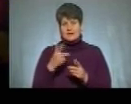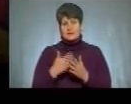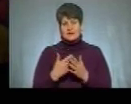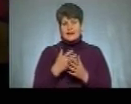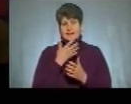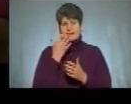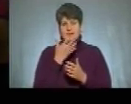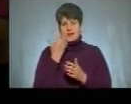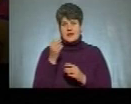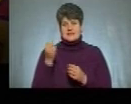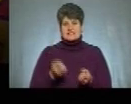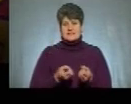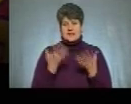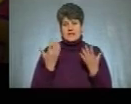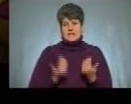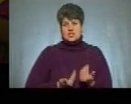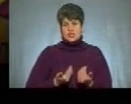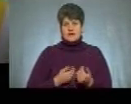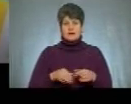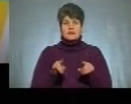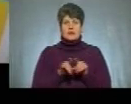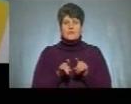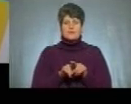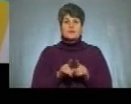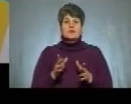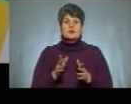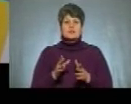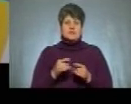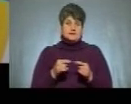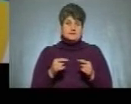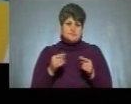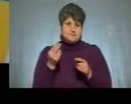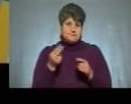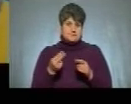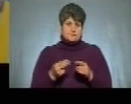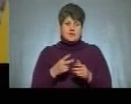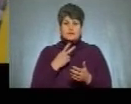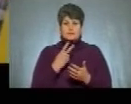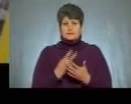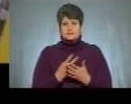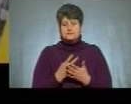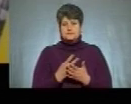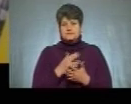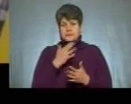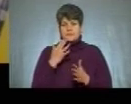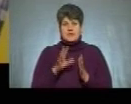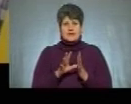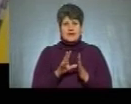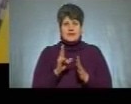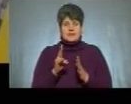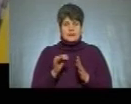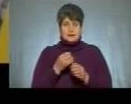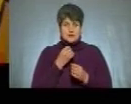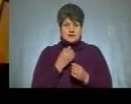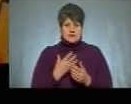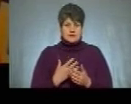тепла, світла та життя. Також тріпільські символи, які несуть багато енергетики